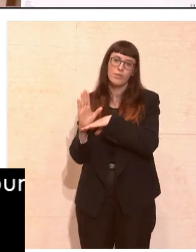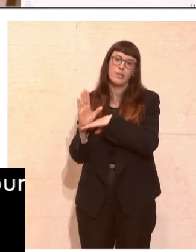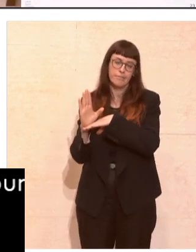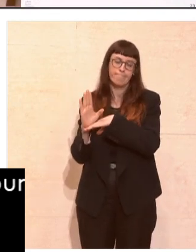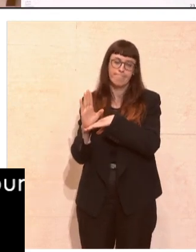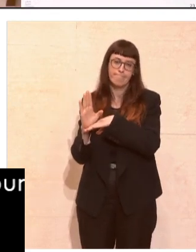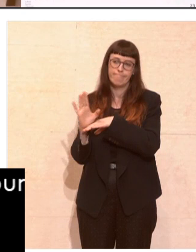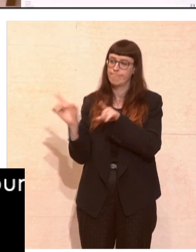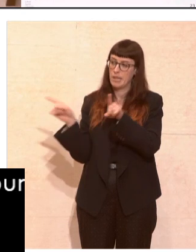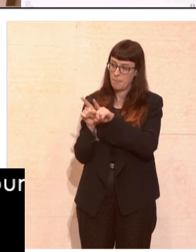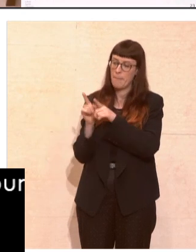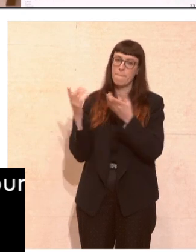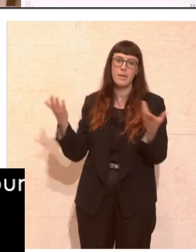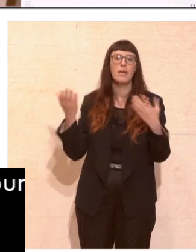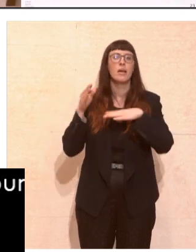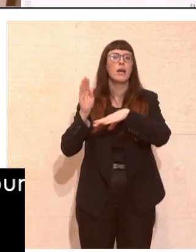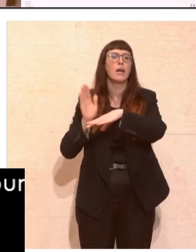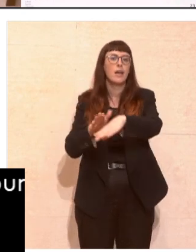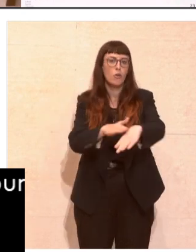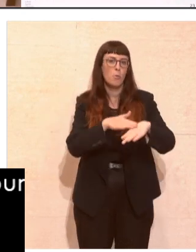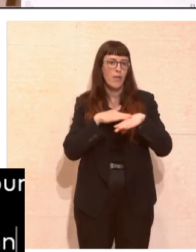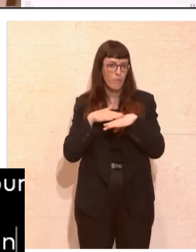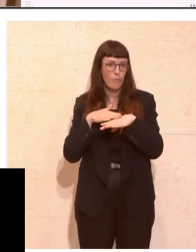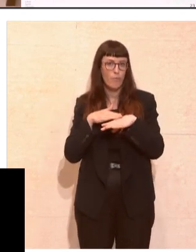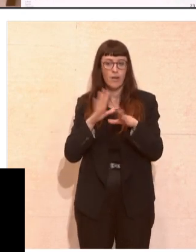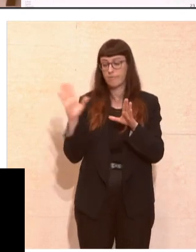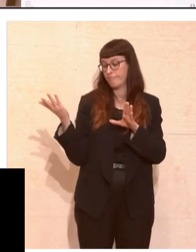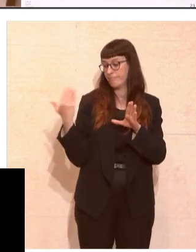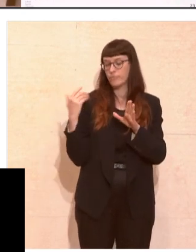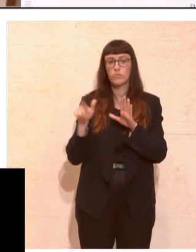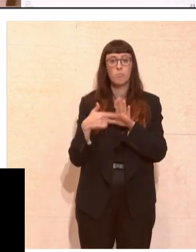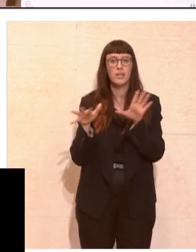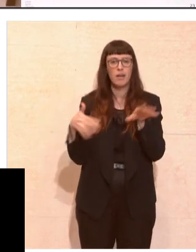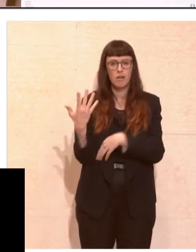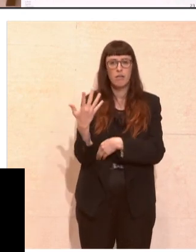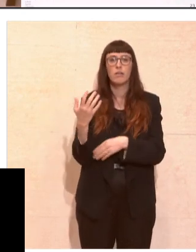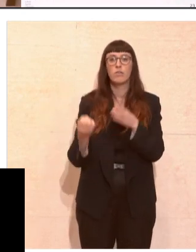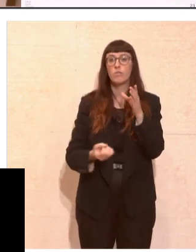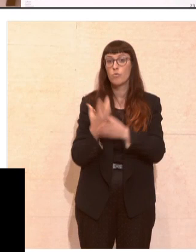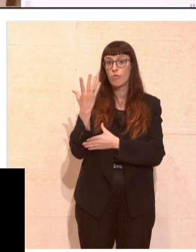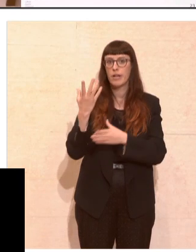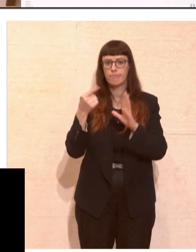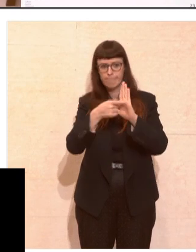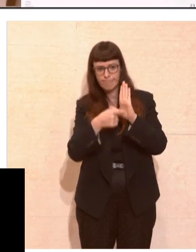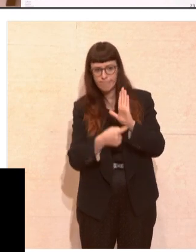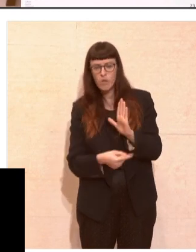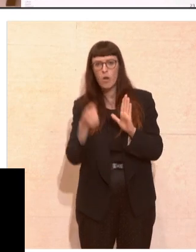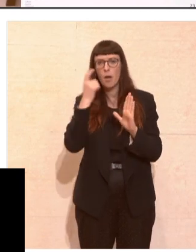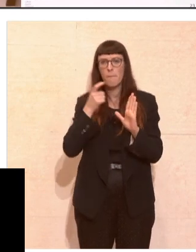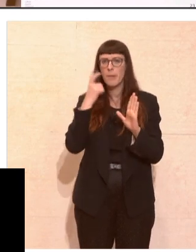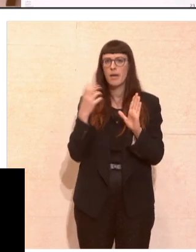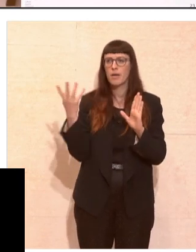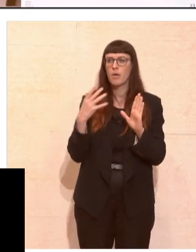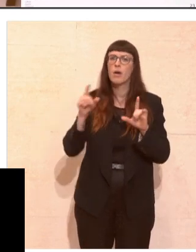ce que j'aime dans les nouvelles recommandations de 2015, c'est qu'on voit que c'est une courbe en U inversée, mais qu'il y a